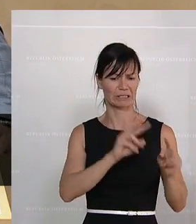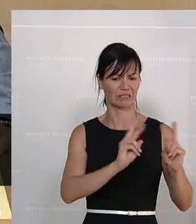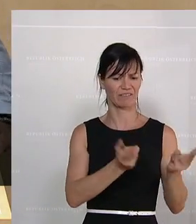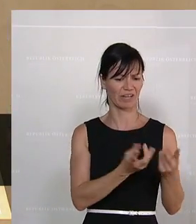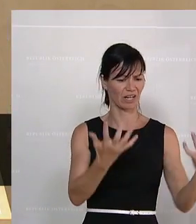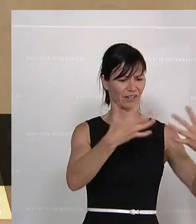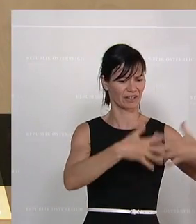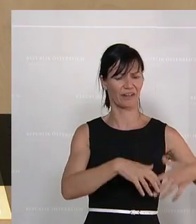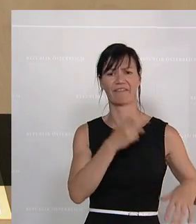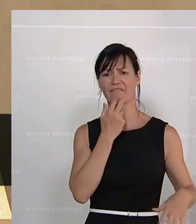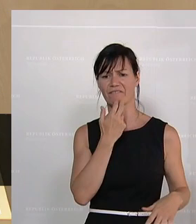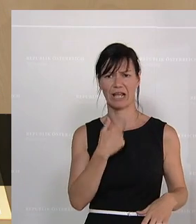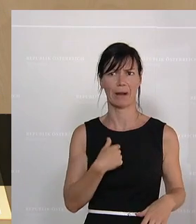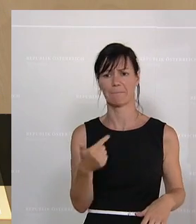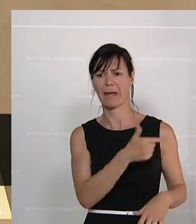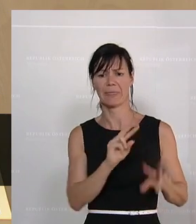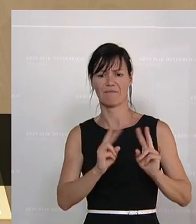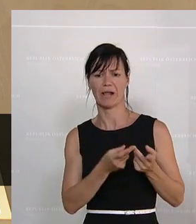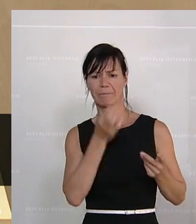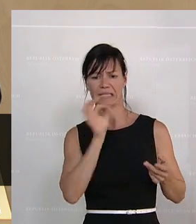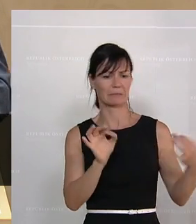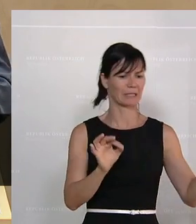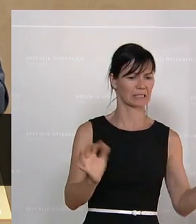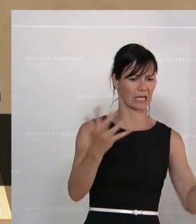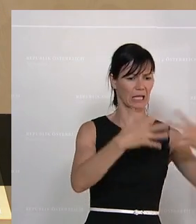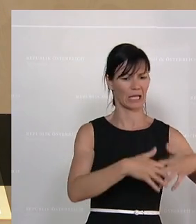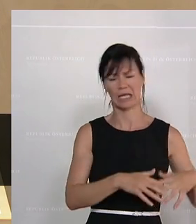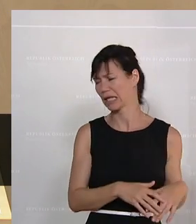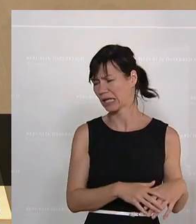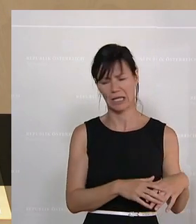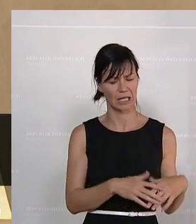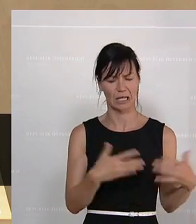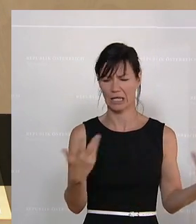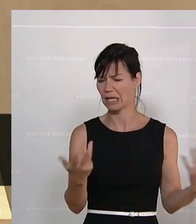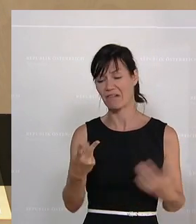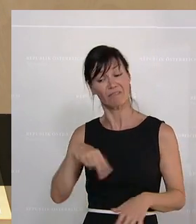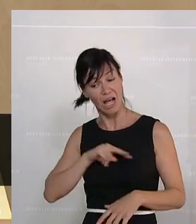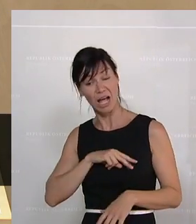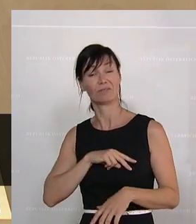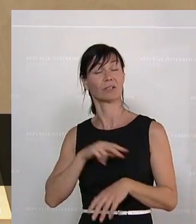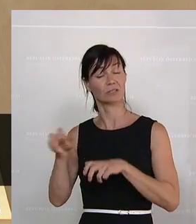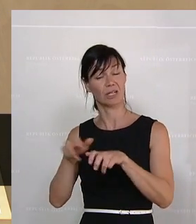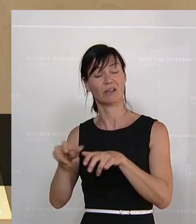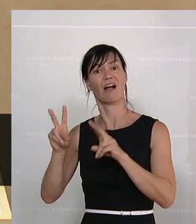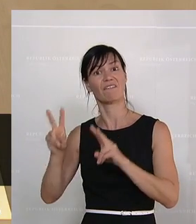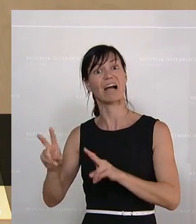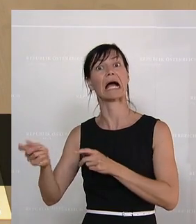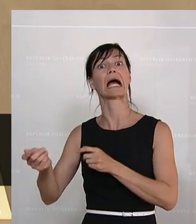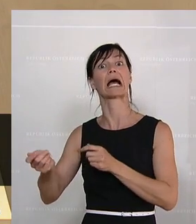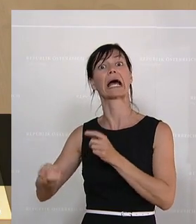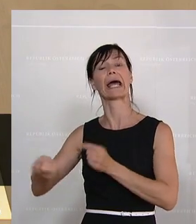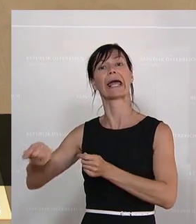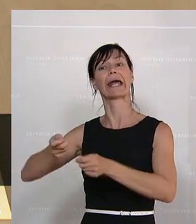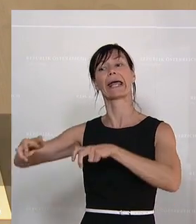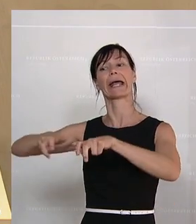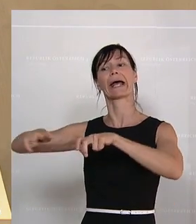hand den beiden besten leuten eine verantwortungsvolle bundesregierung würde regieren und nicht nur reagieren und sie